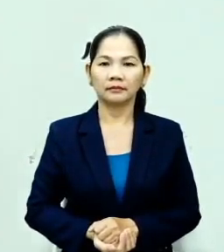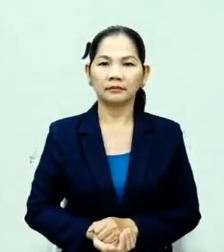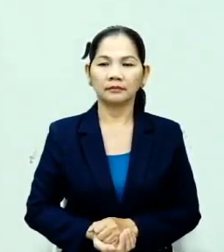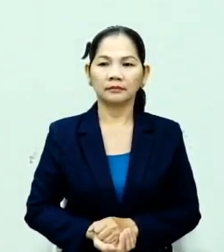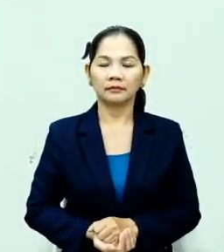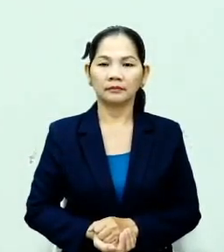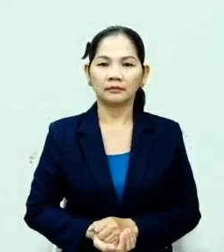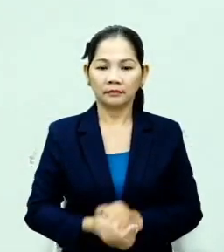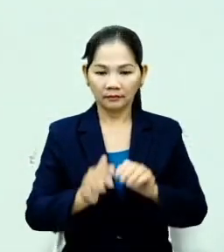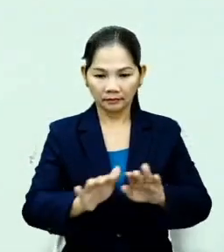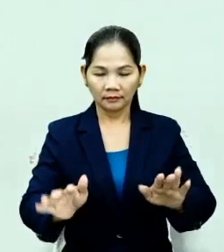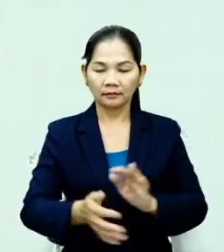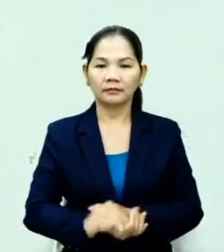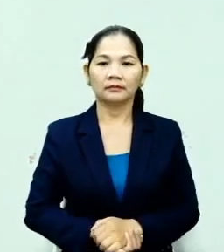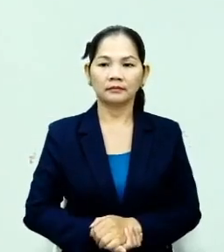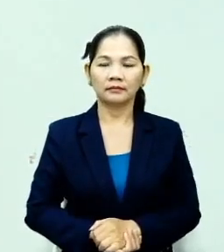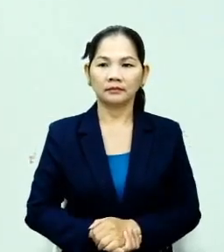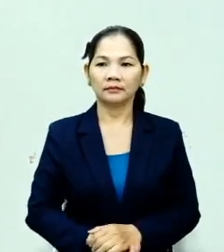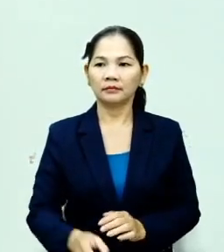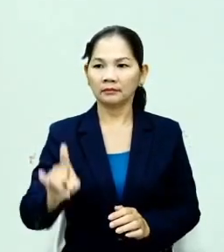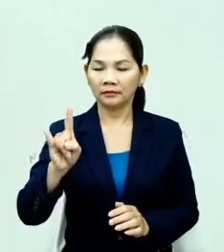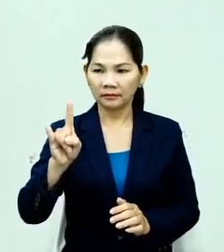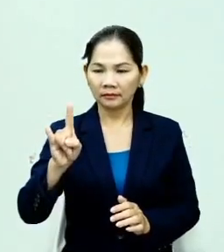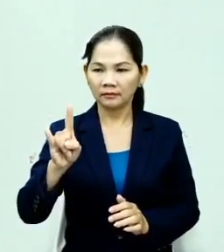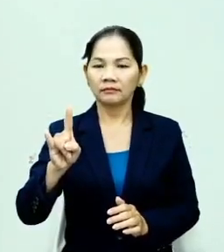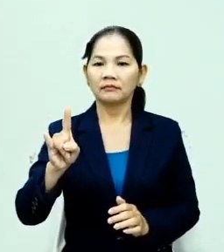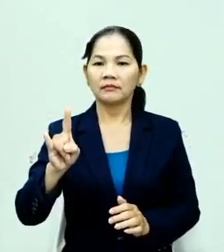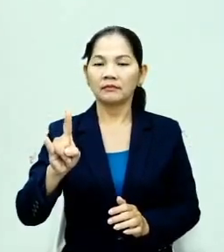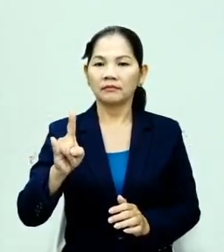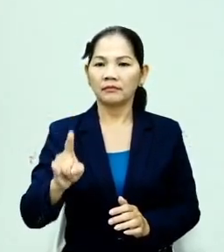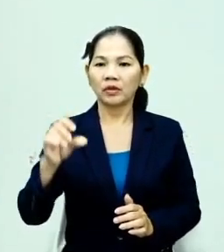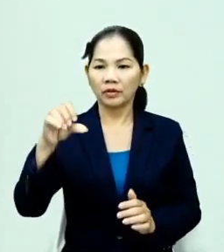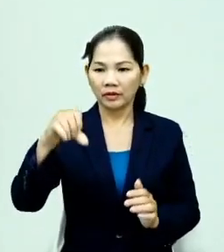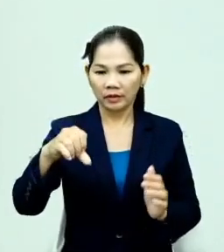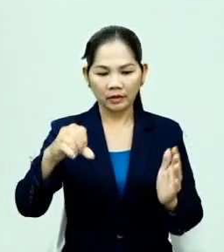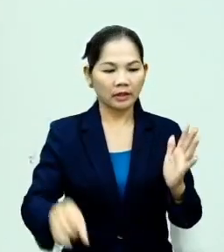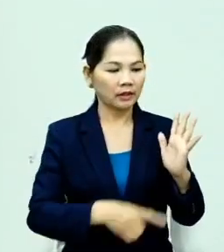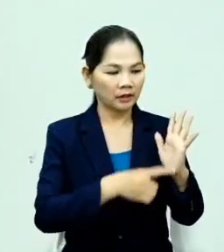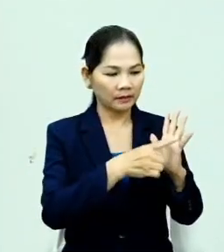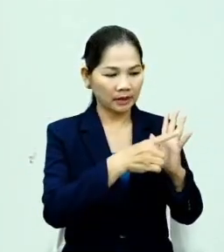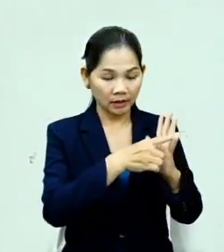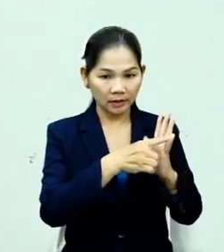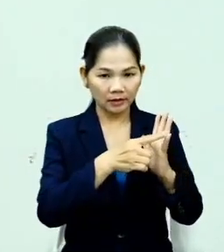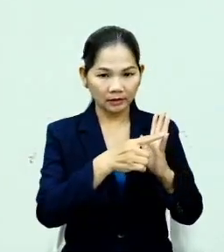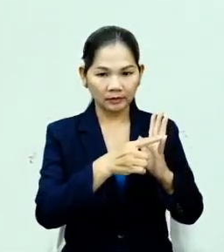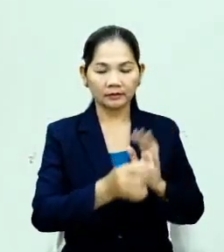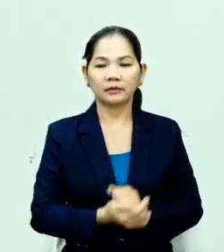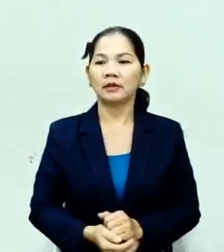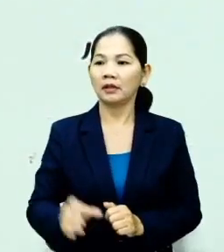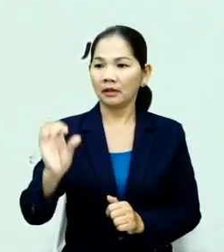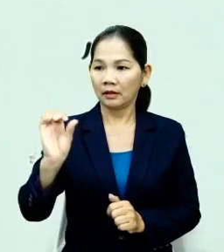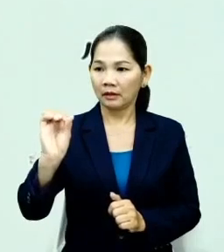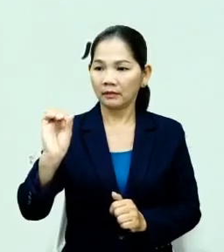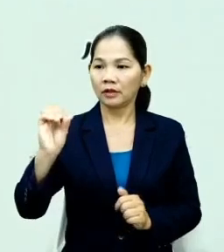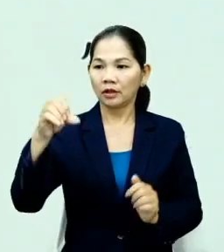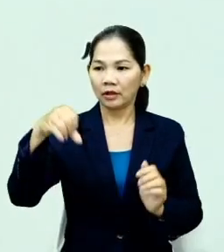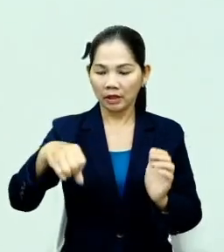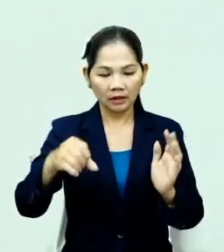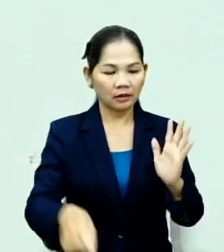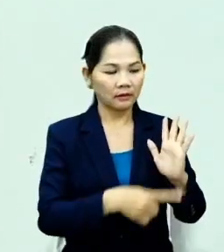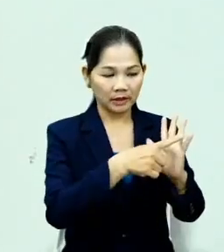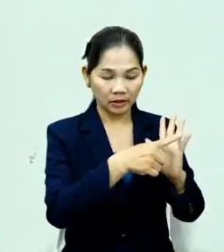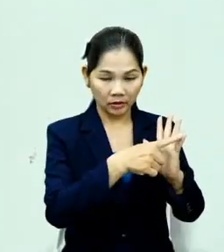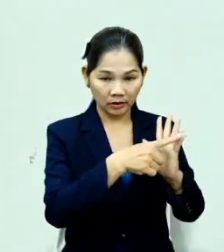cha con tiền toán mình nhô ớ mình nhờ cha mà đón tiết mình nhô